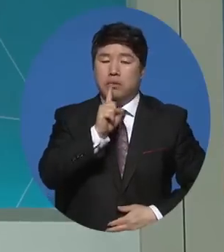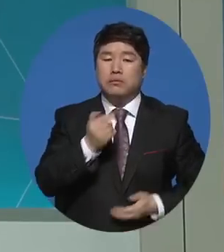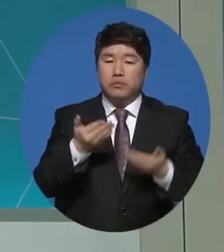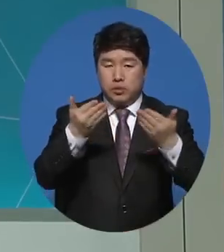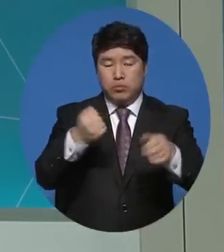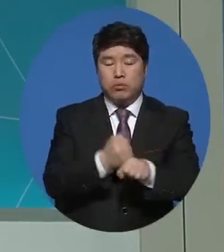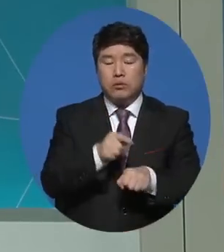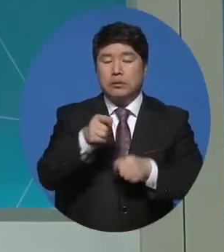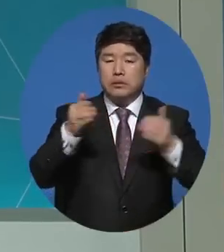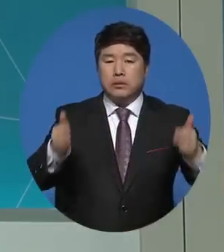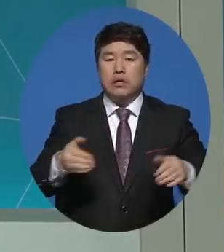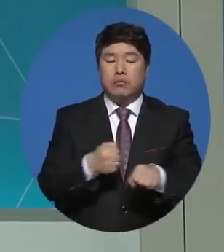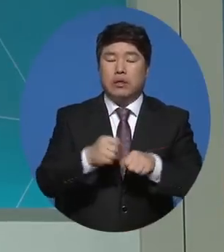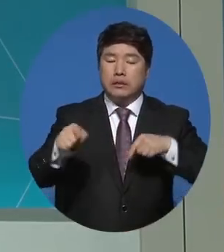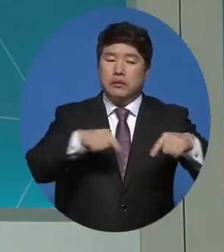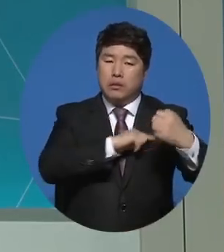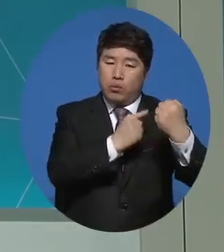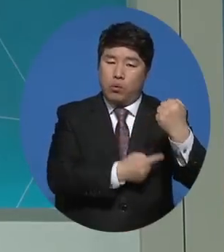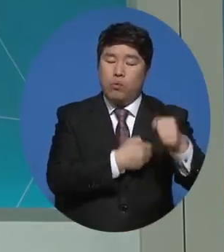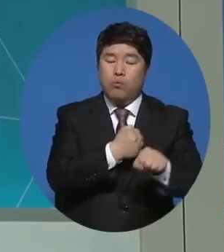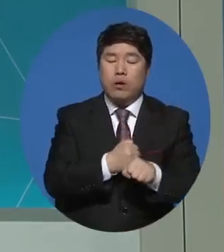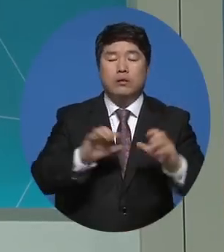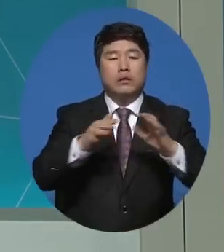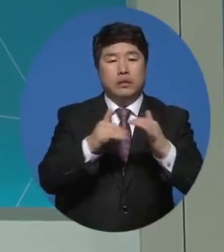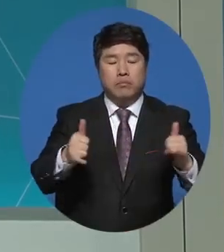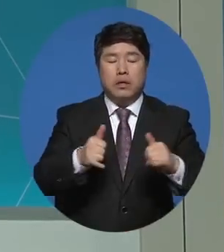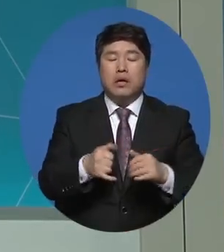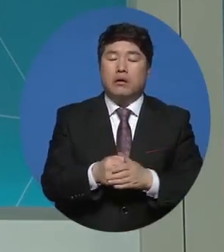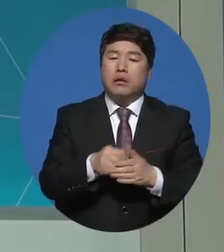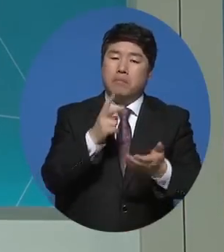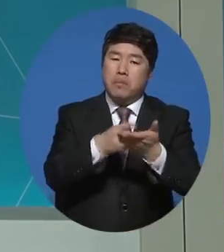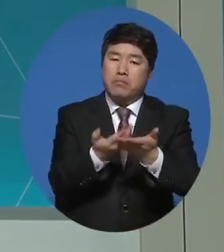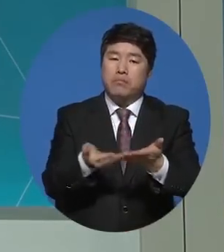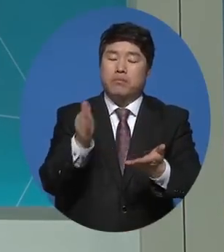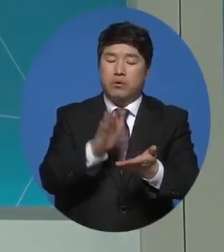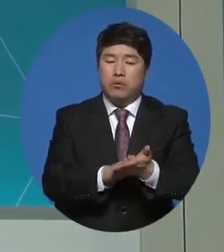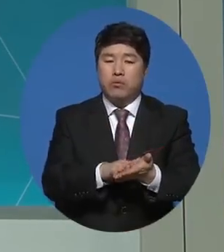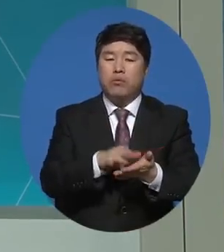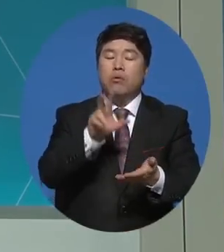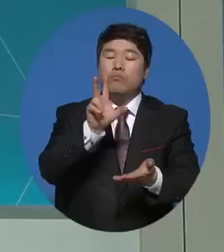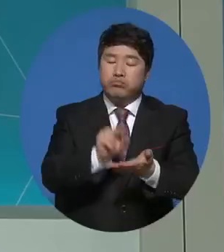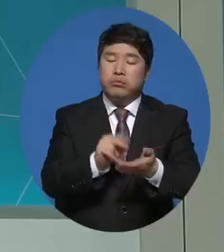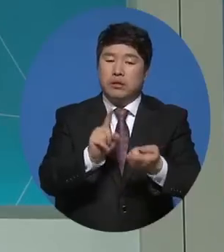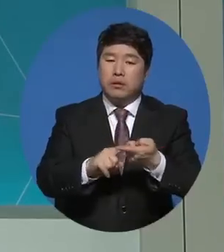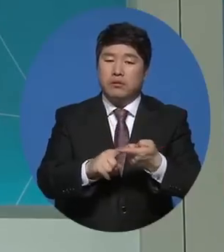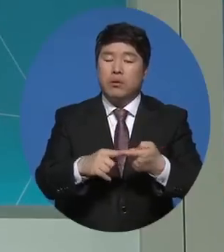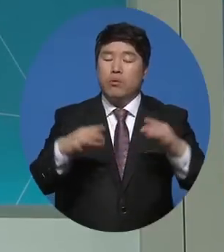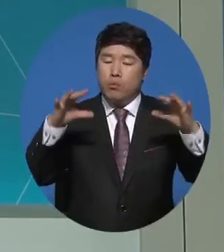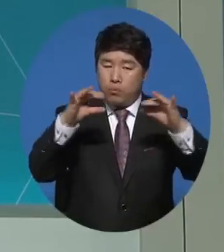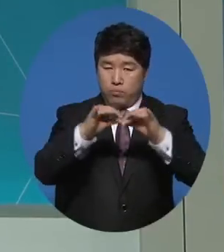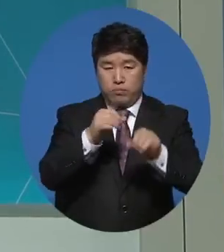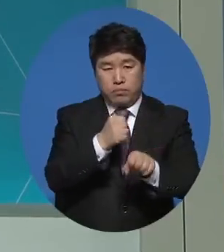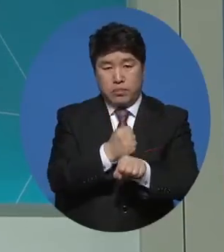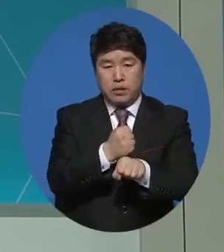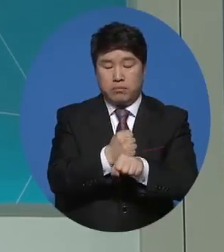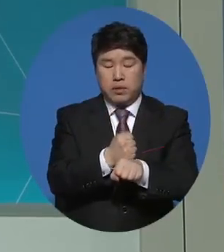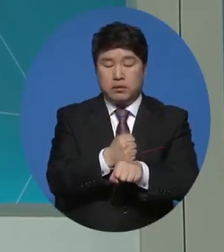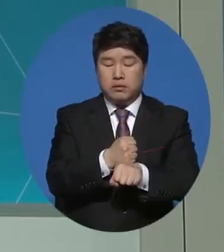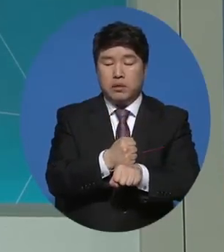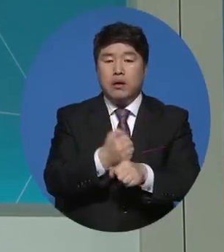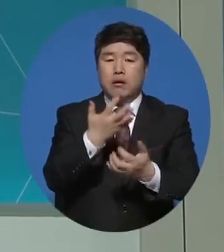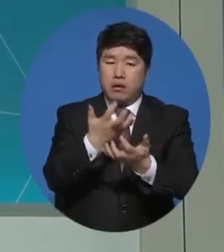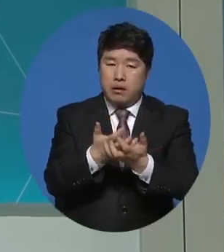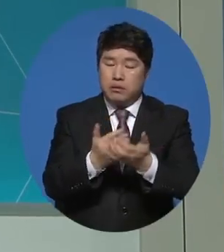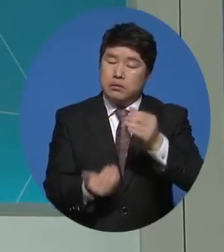정치권과 특히 국민들께서이 개헌 문제에 대해서 공감을 하시는 그런 안이 나올 때